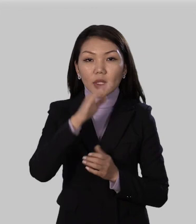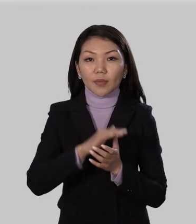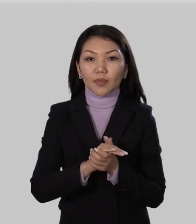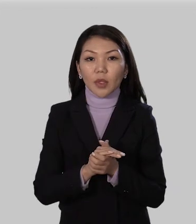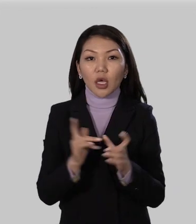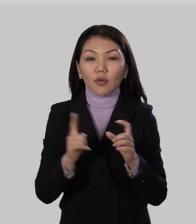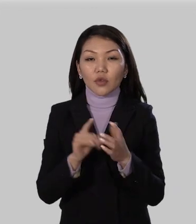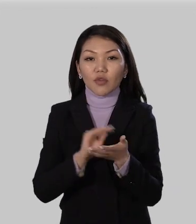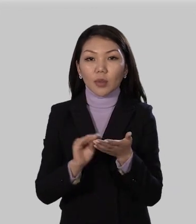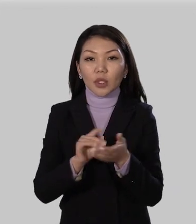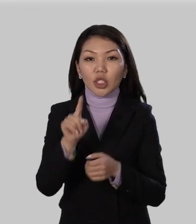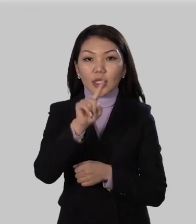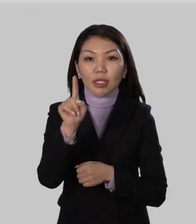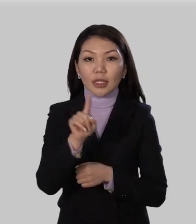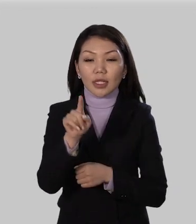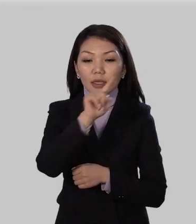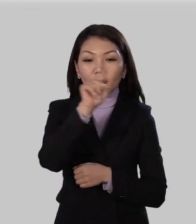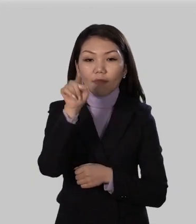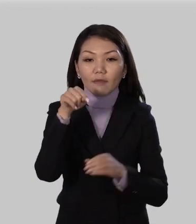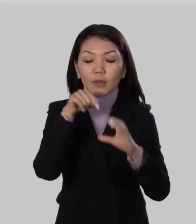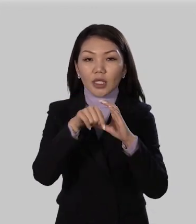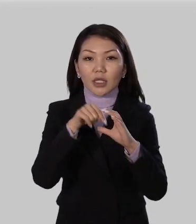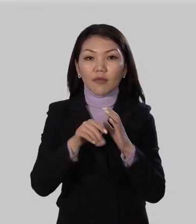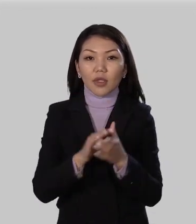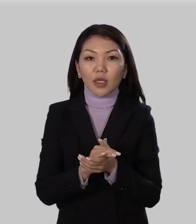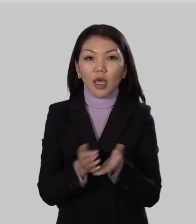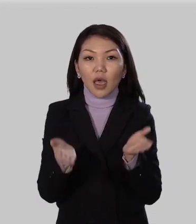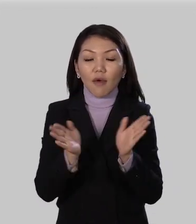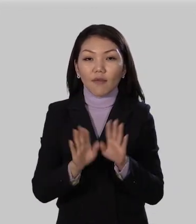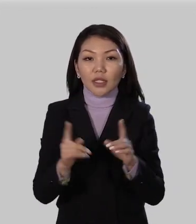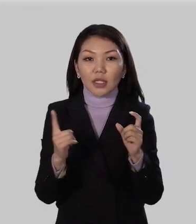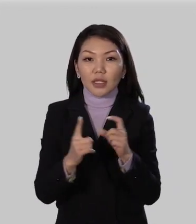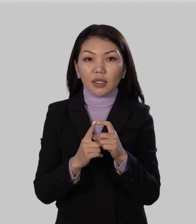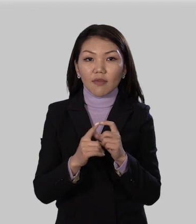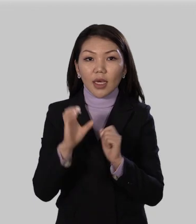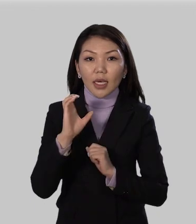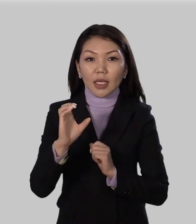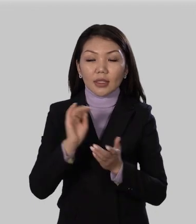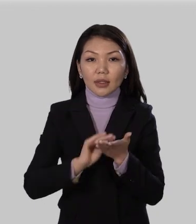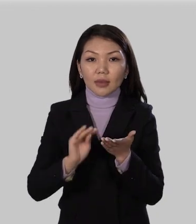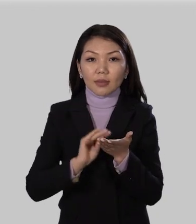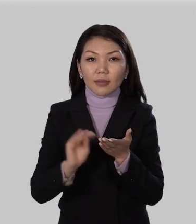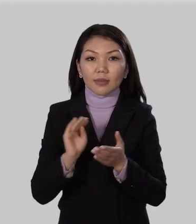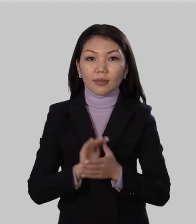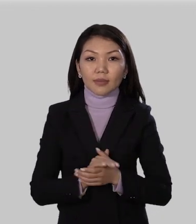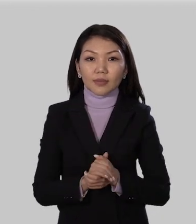Здесь в слове пишется «з» в приставке, а в остальных словах «с».